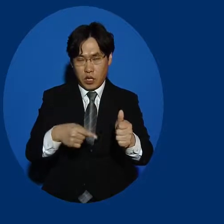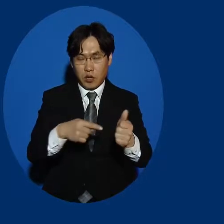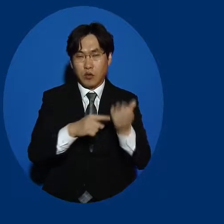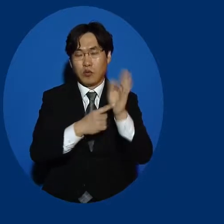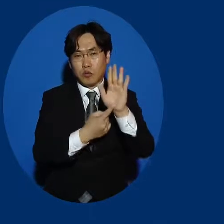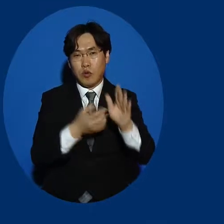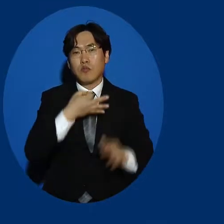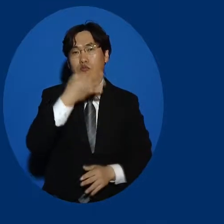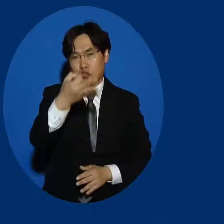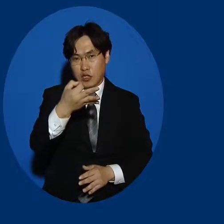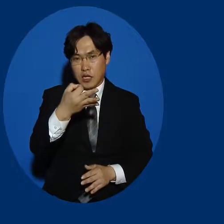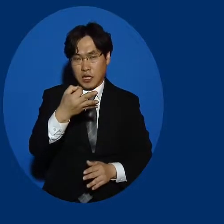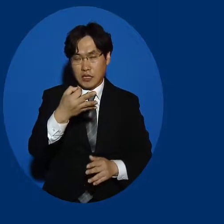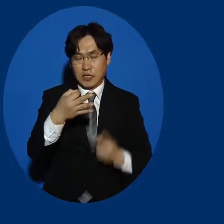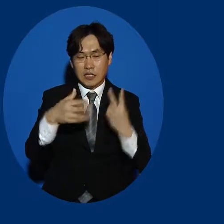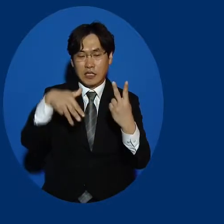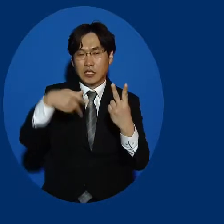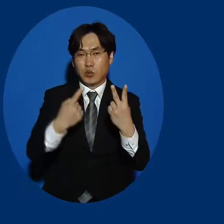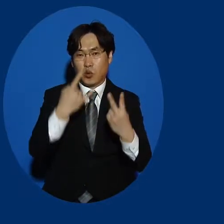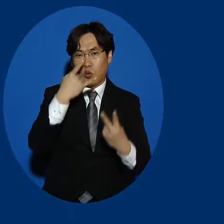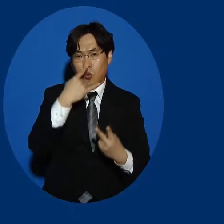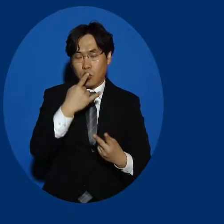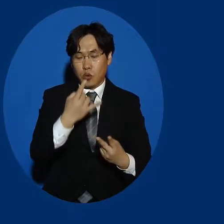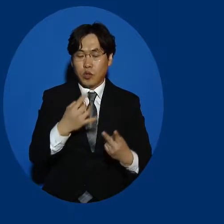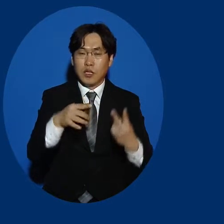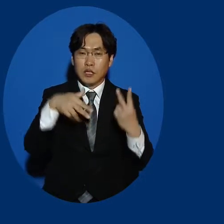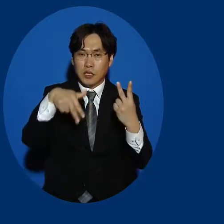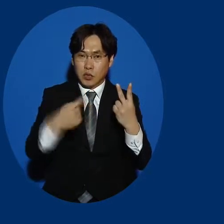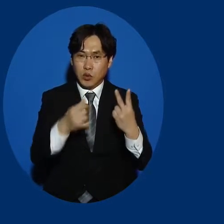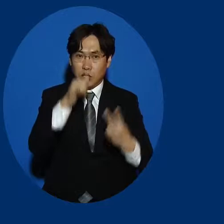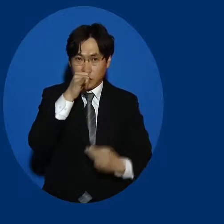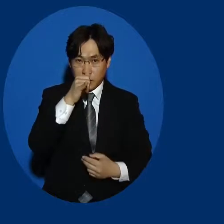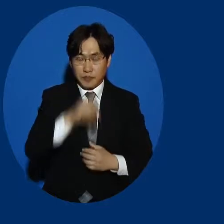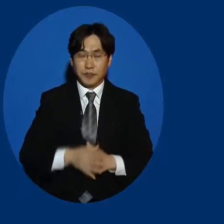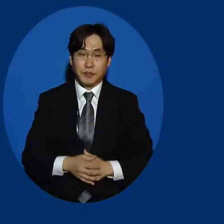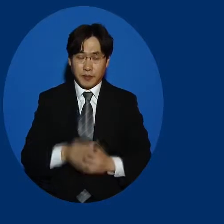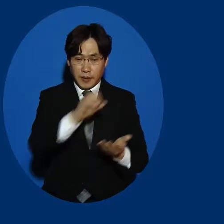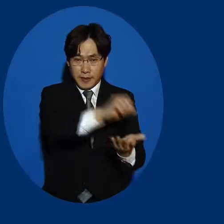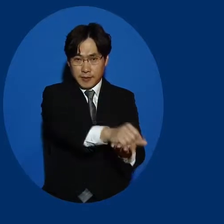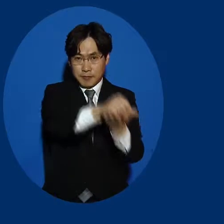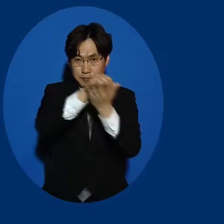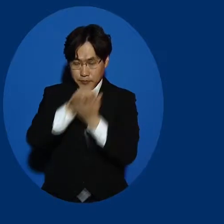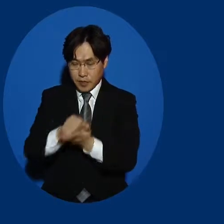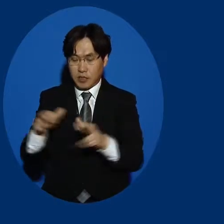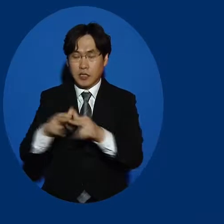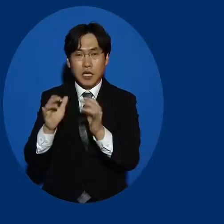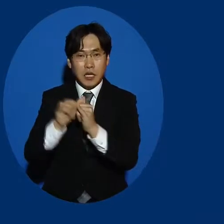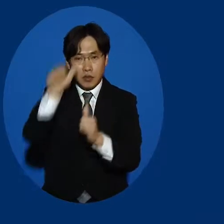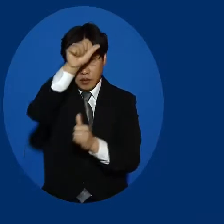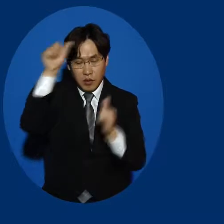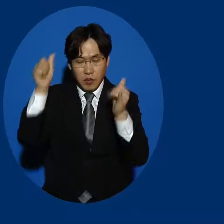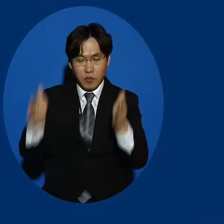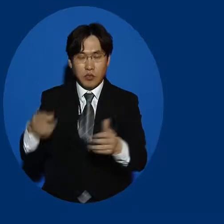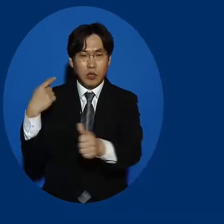이러한 평생교육법의 정의를 가지고 와서 장애인 평생교육을 정의해